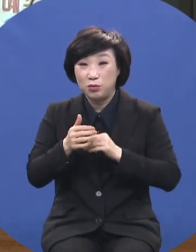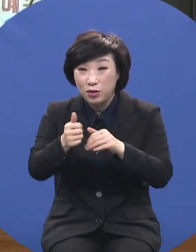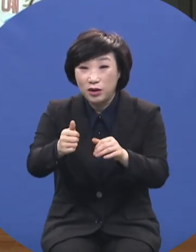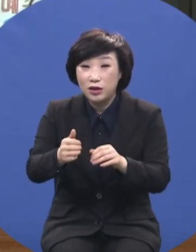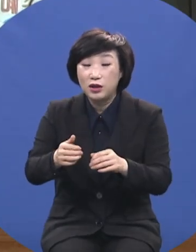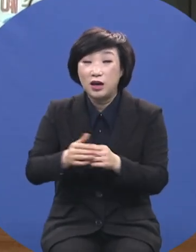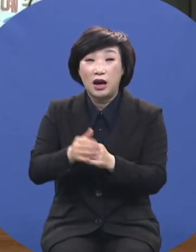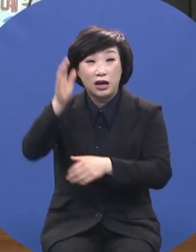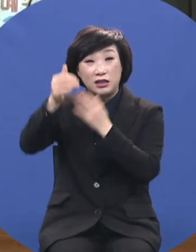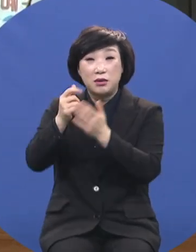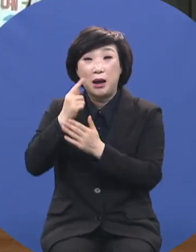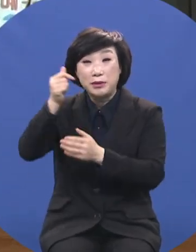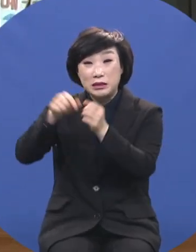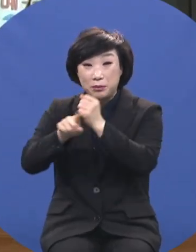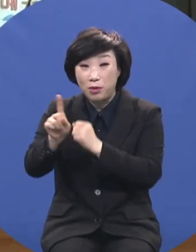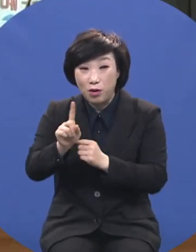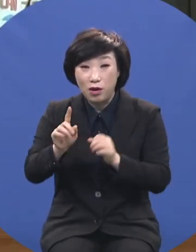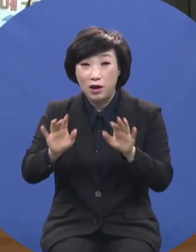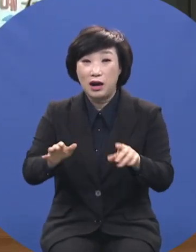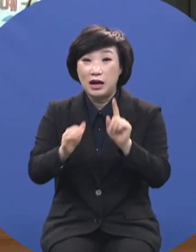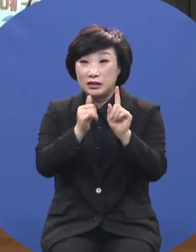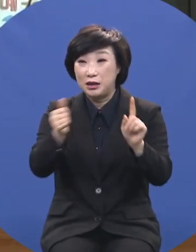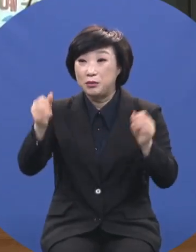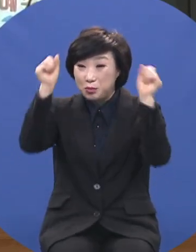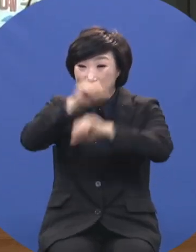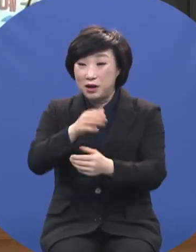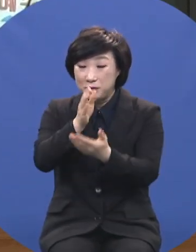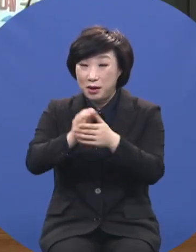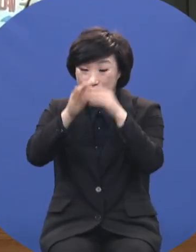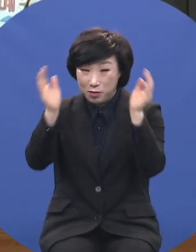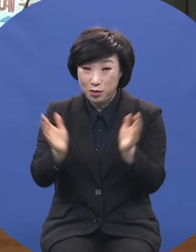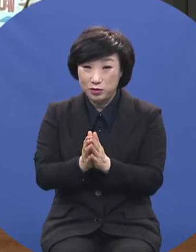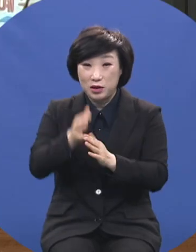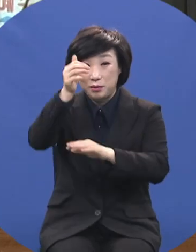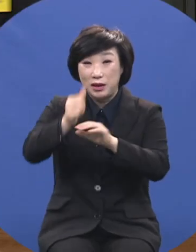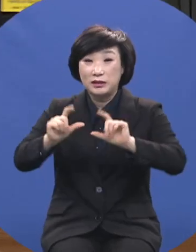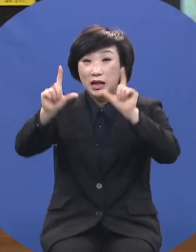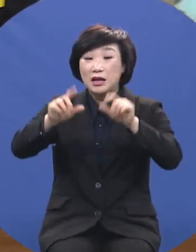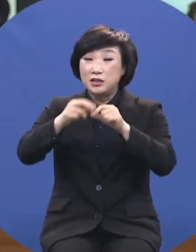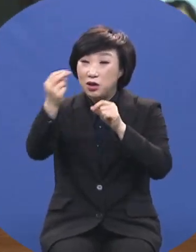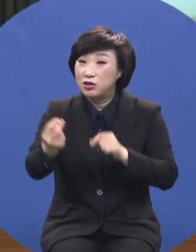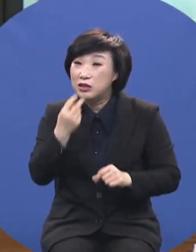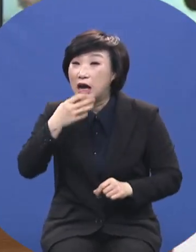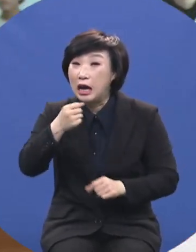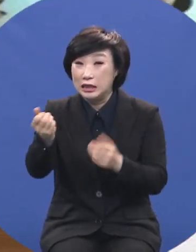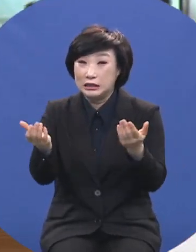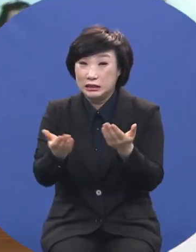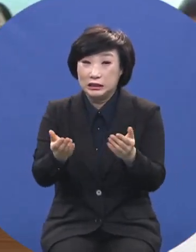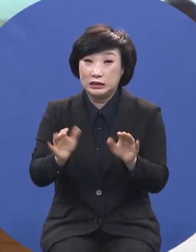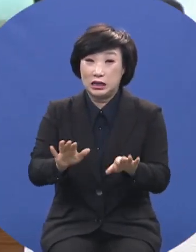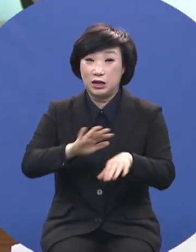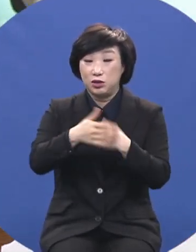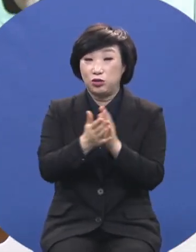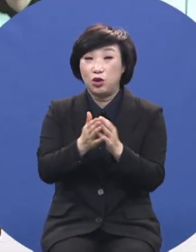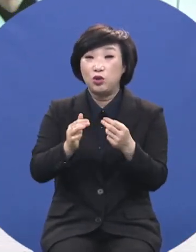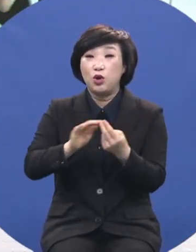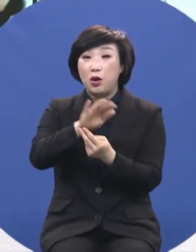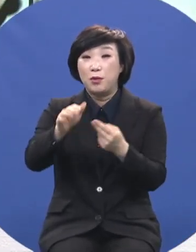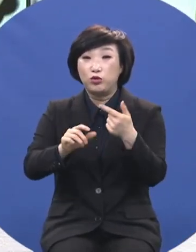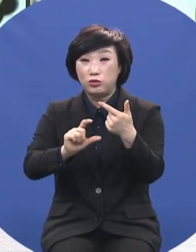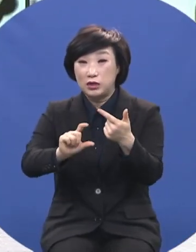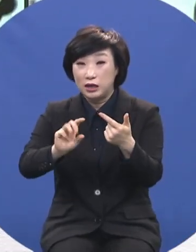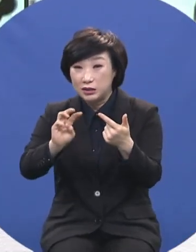한 사람도 멸망하지 않고 다 영생하는 이것이니라고 요한복음 6장 38절로